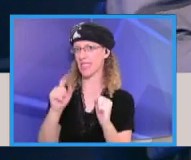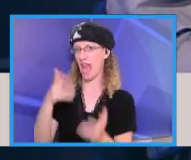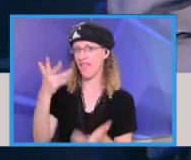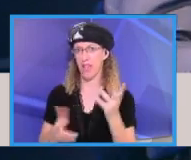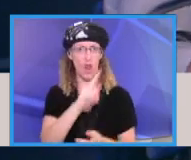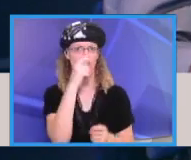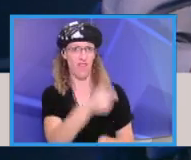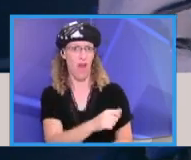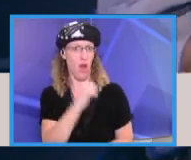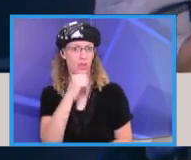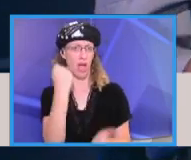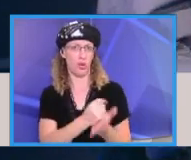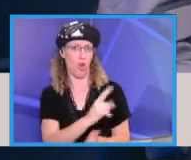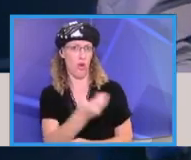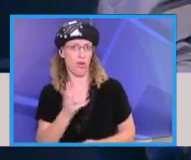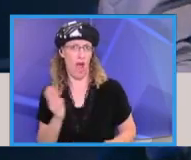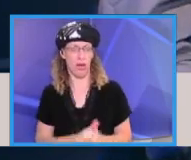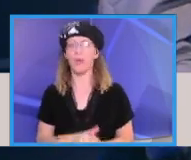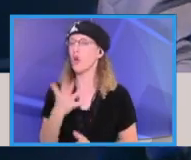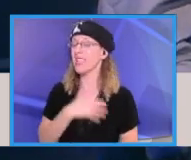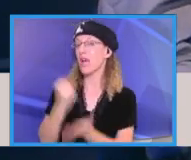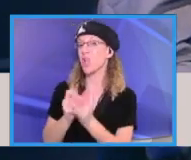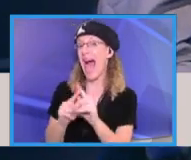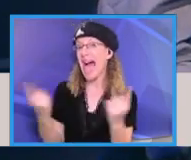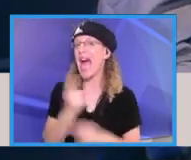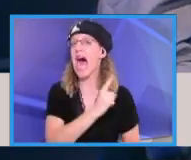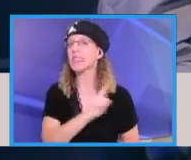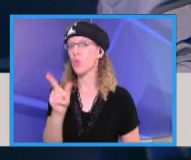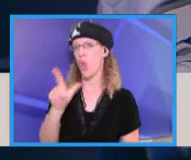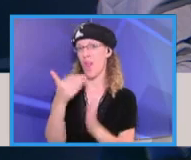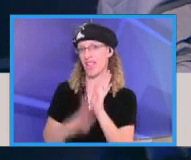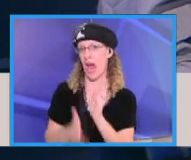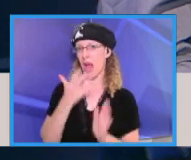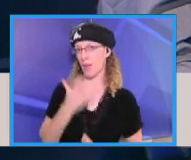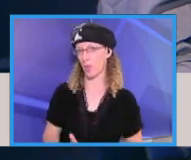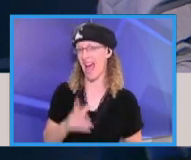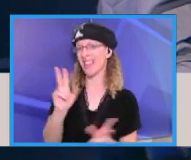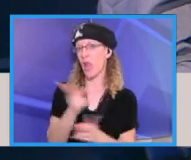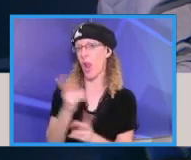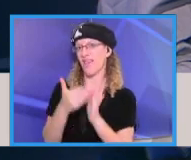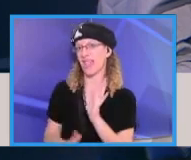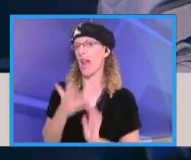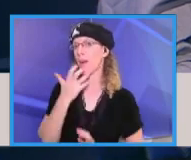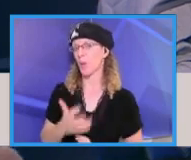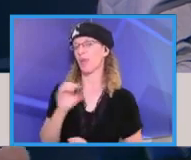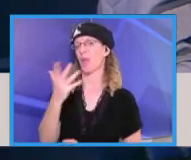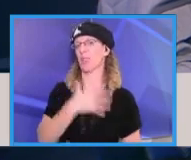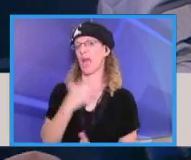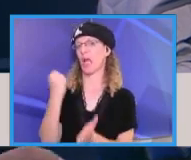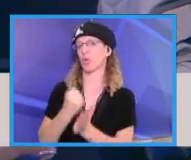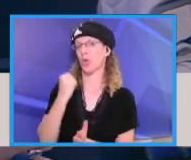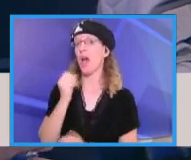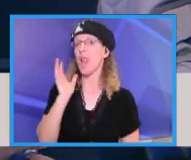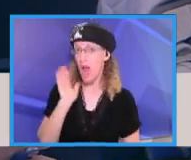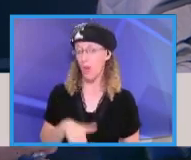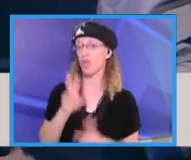כופה, מי שלא רוצה כשרות לא לוקח. לא, מי שרוצה כשרות אחרת, אסור לו לוותר על הרבנות. אתה לא יכול לוותר על הרבנות אם אתה רוצה כשרות, למרות